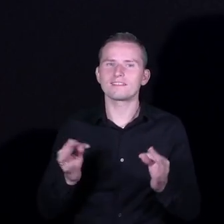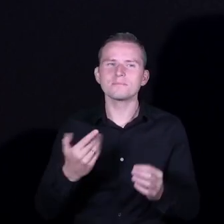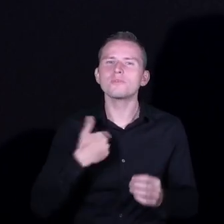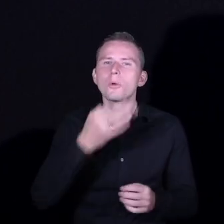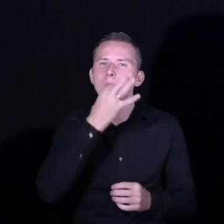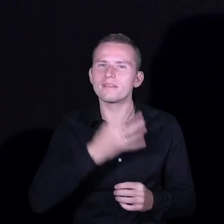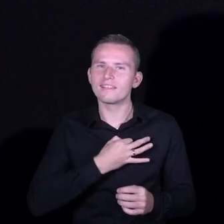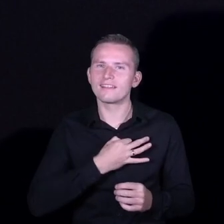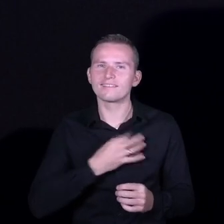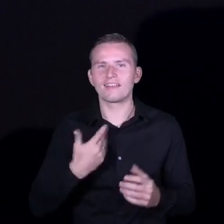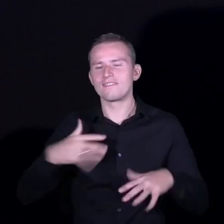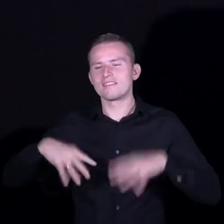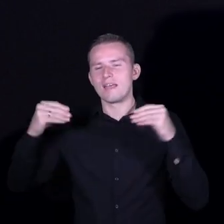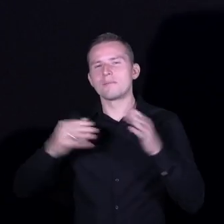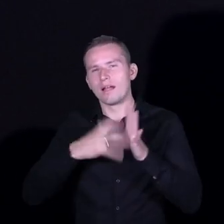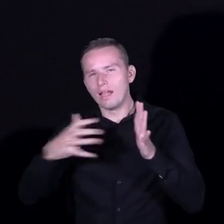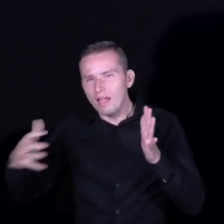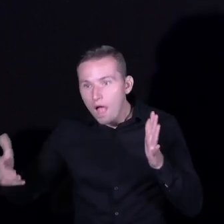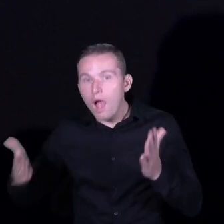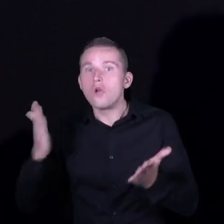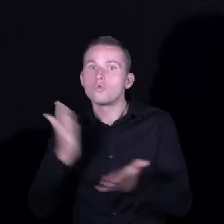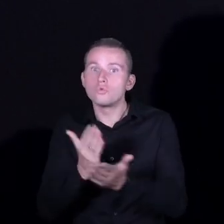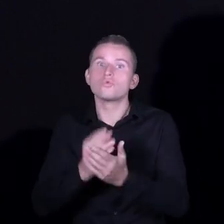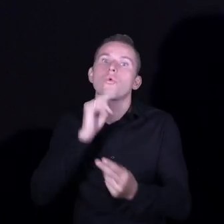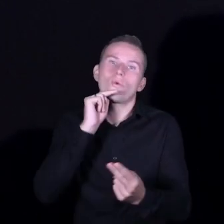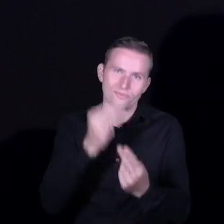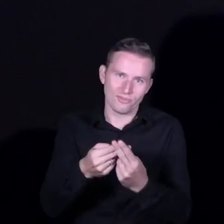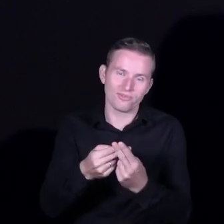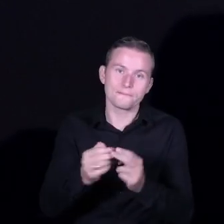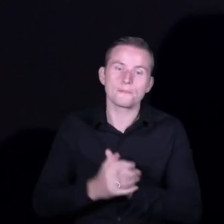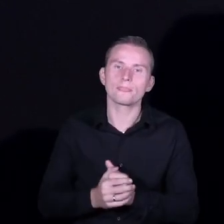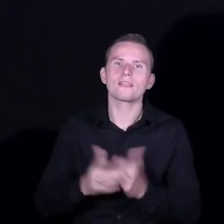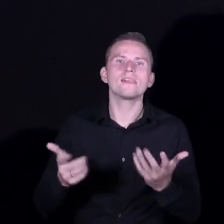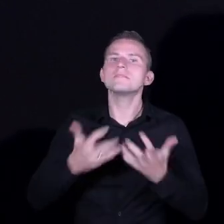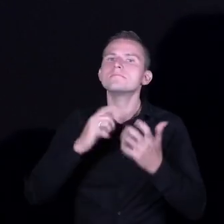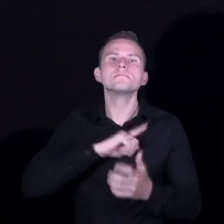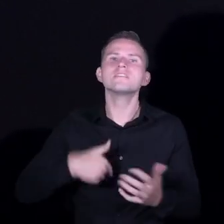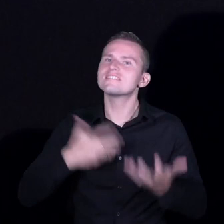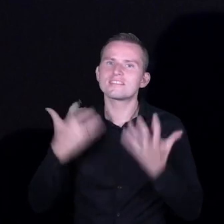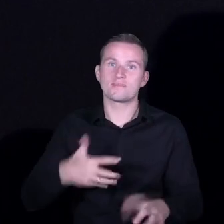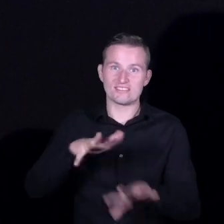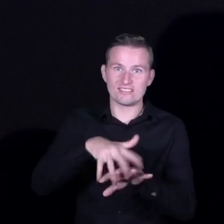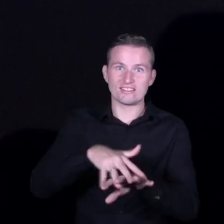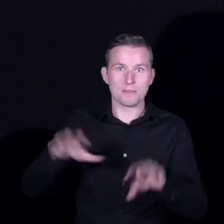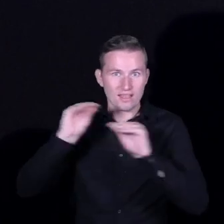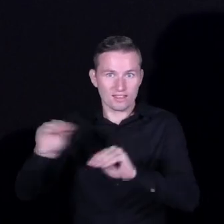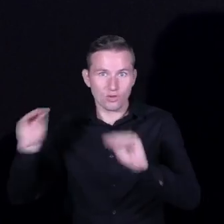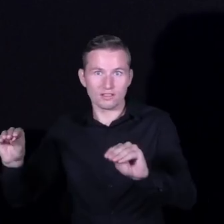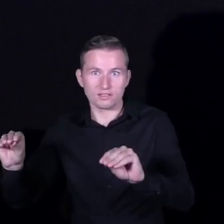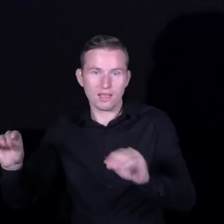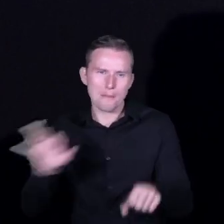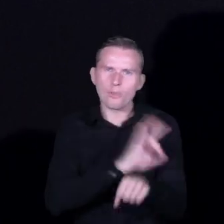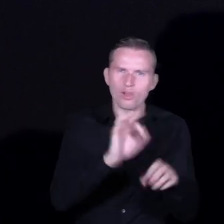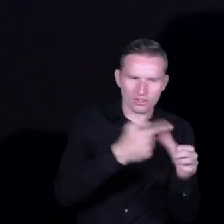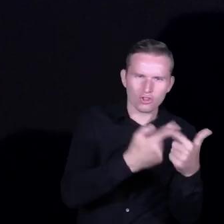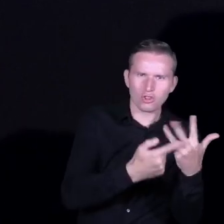przy długim wstępie, chcielibyśmy, żeby docelowo w systemie edukacji te elementy, które w tym projekcie